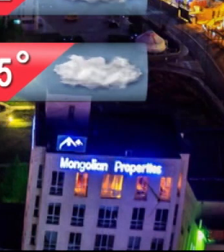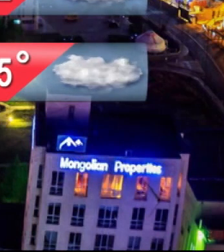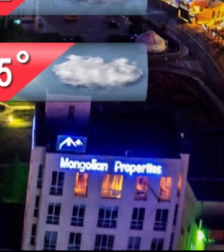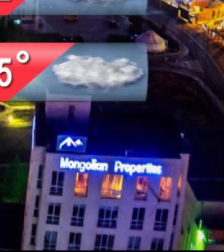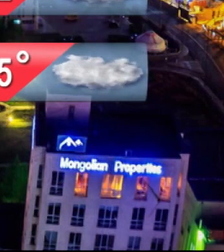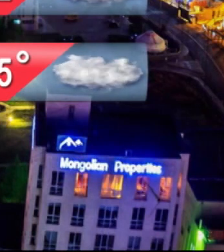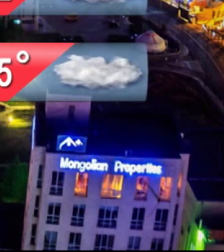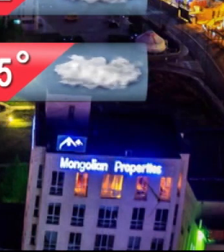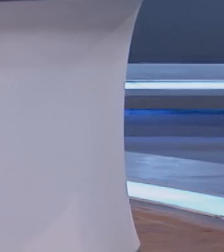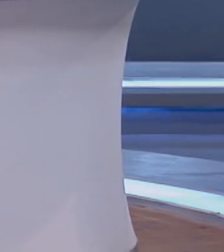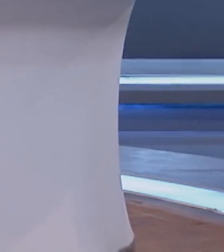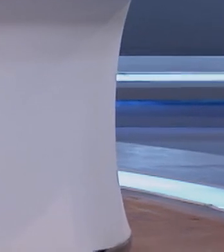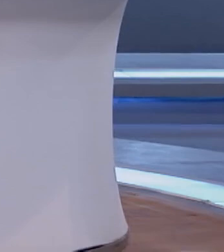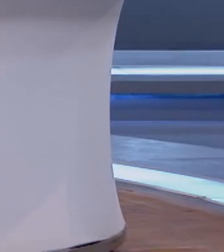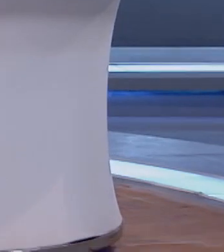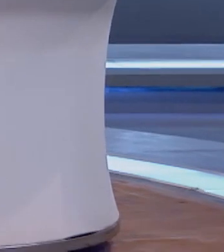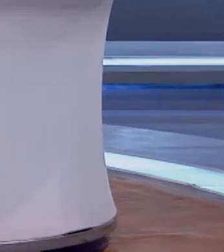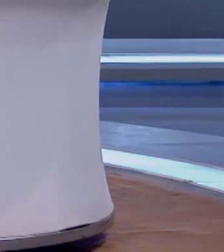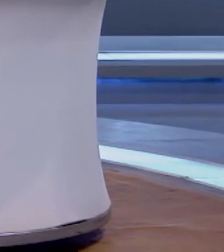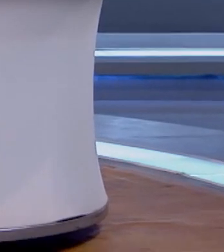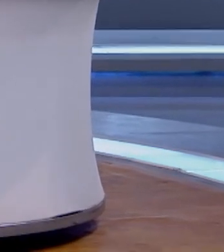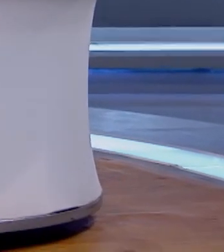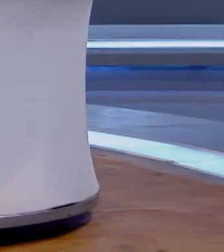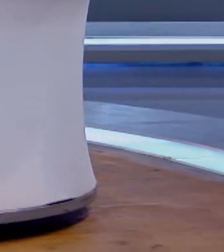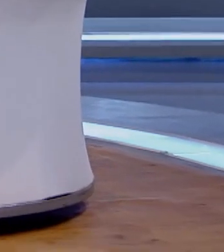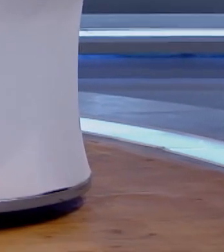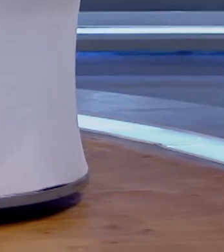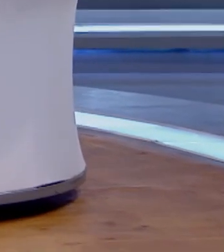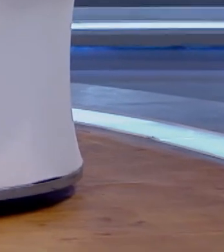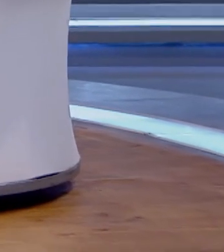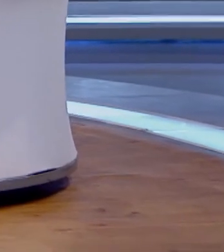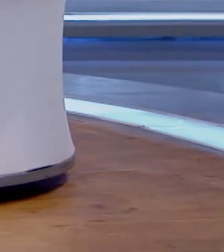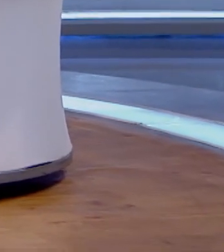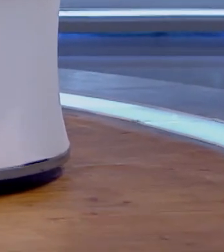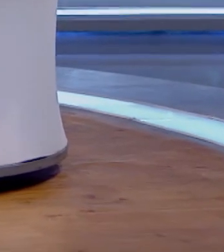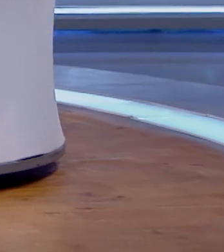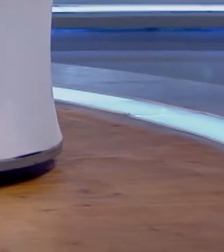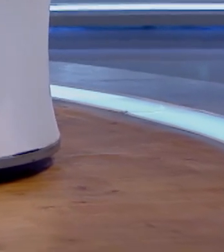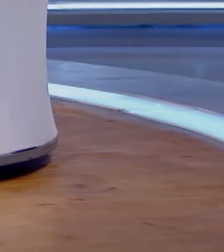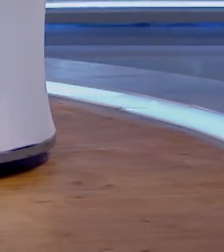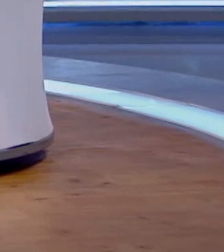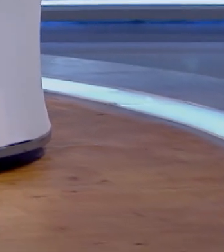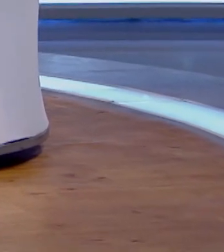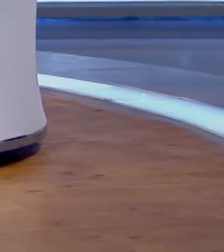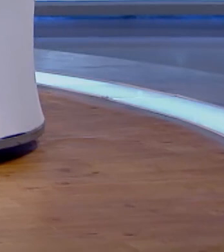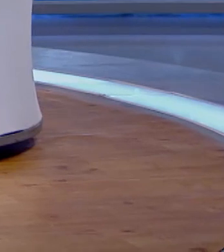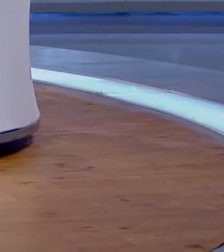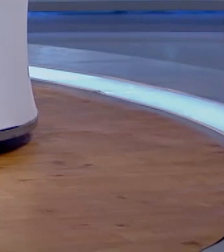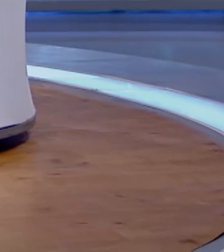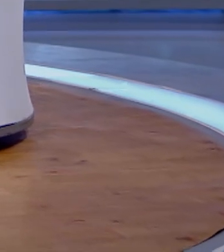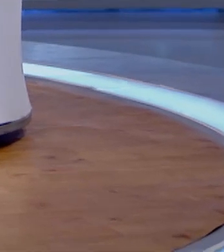танилцууллаа. Эрхэм үзэгчдээ бид та бүхэн цагийн хүрд мэдээллийн хөтөлбөрийн бүрүү гаргийн дугаараа хөргөлөө анхаарлаа хандуулсан үзэгч та бүхэнд баярлалаа.